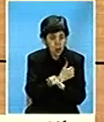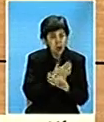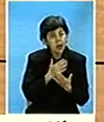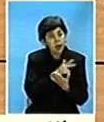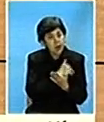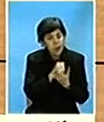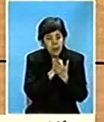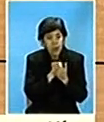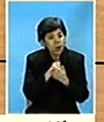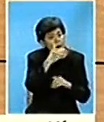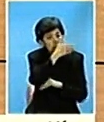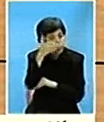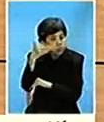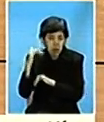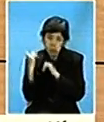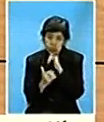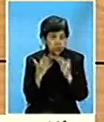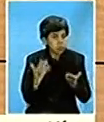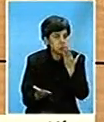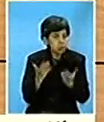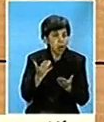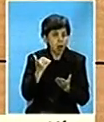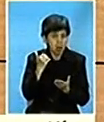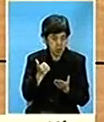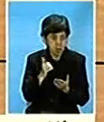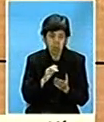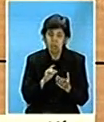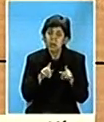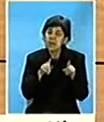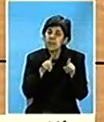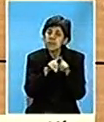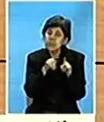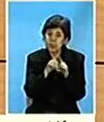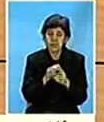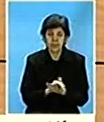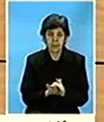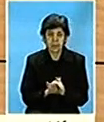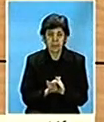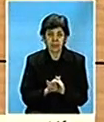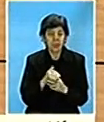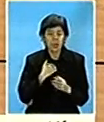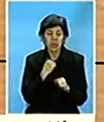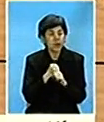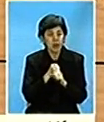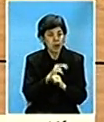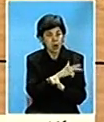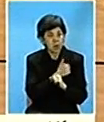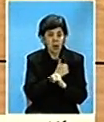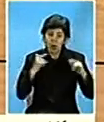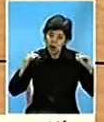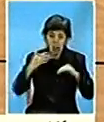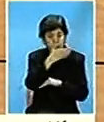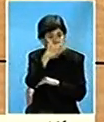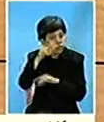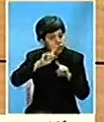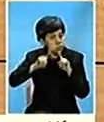พยาบาลระดับนานาชาติได้หรือที่ทางภาษาเรียกได้ทั่วไปคือ medical hub ครับถ้ารักษาพยาบ